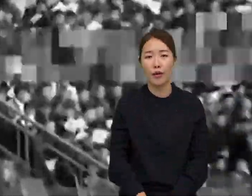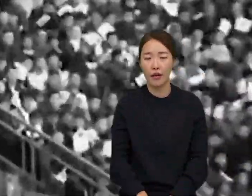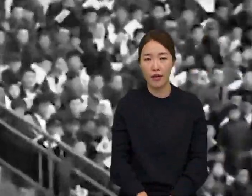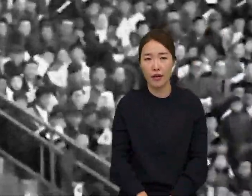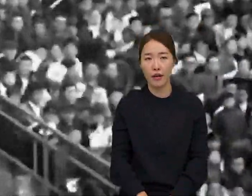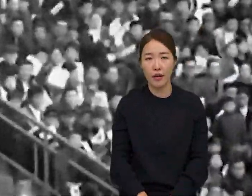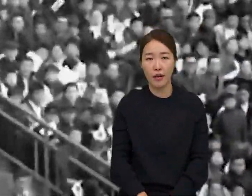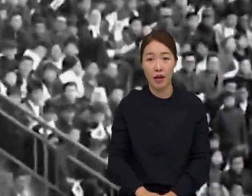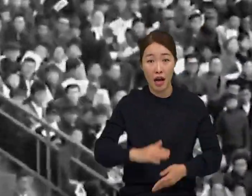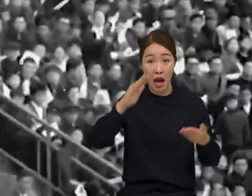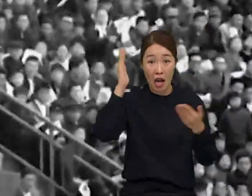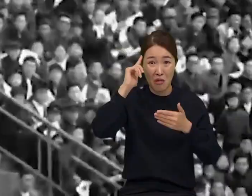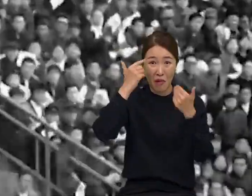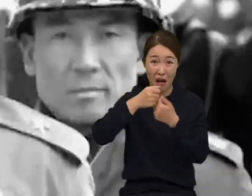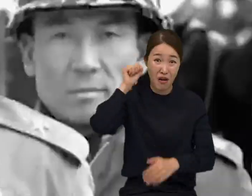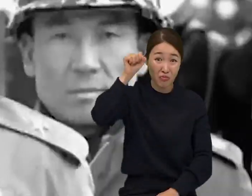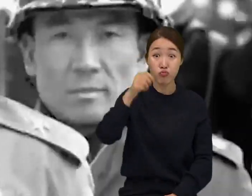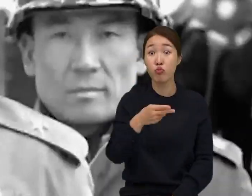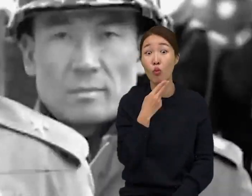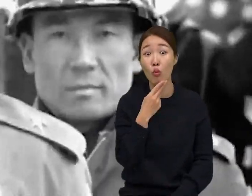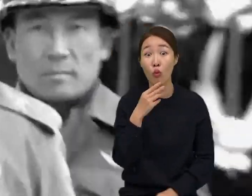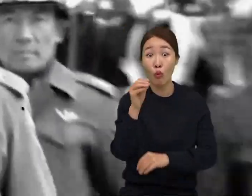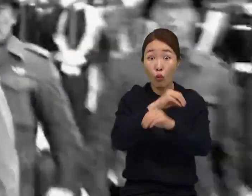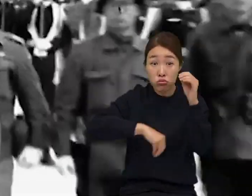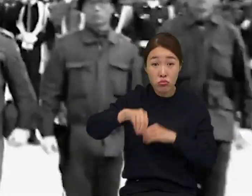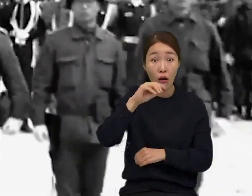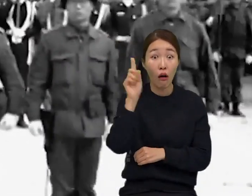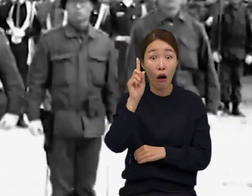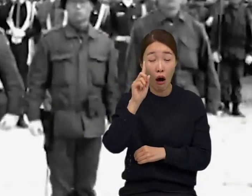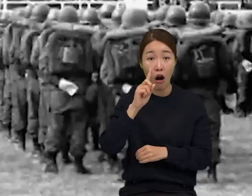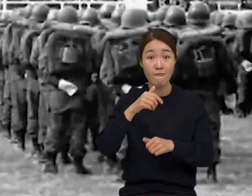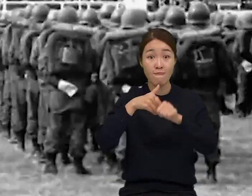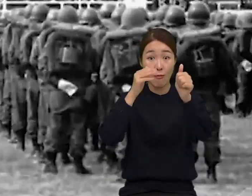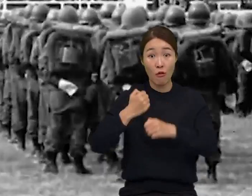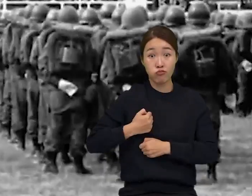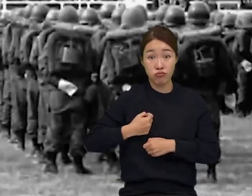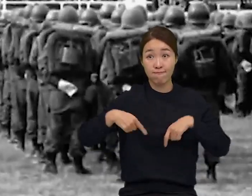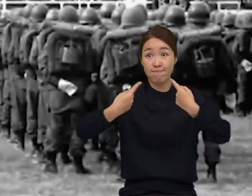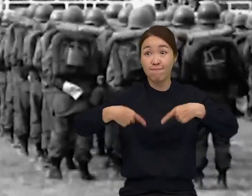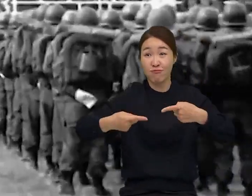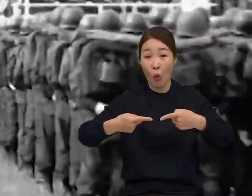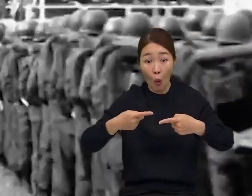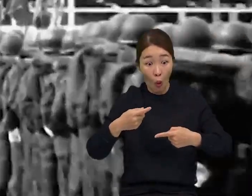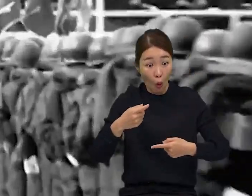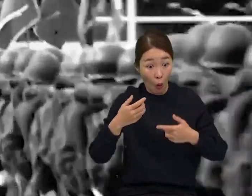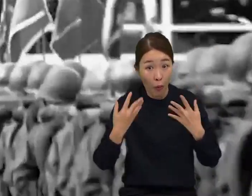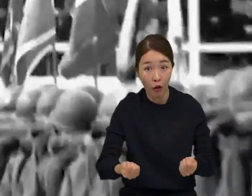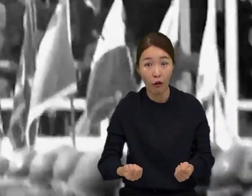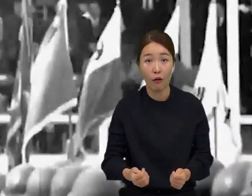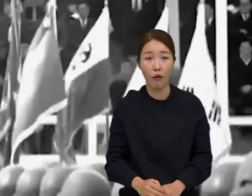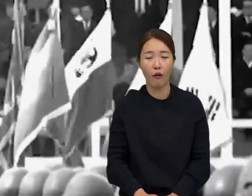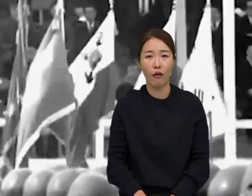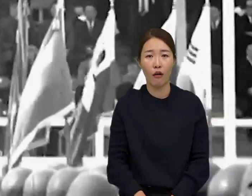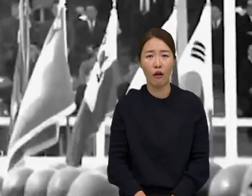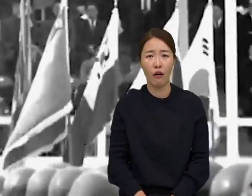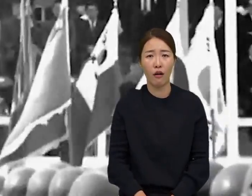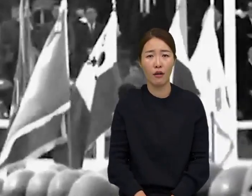호의적이었다. 학생들의 반대 시위도 없었다. 오히려 파병군의 지원율이 높을 정도였다.